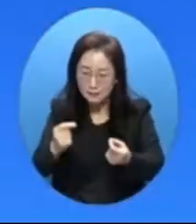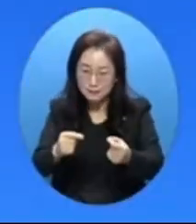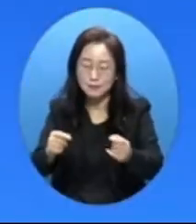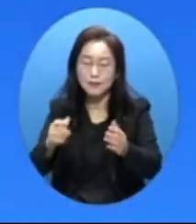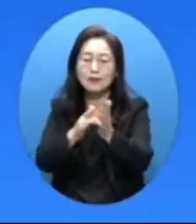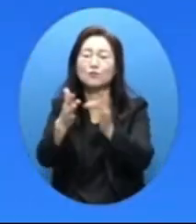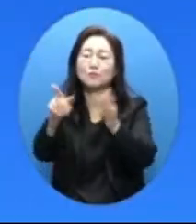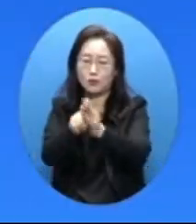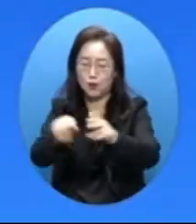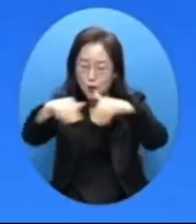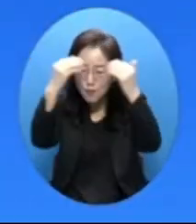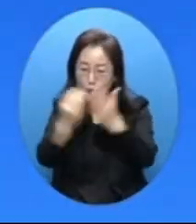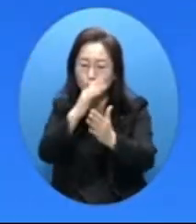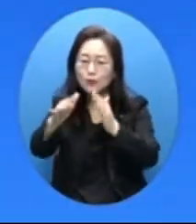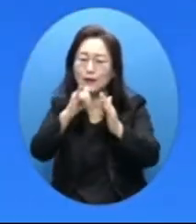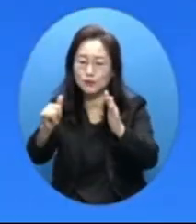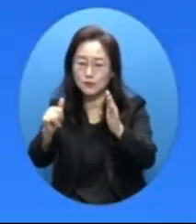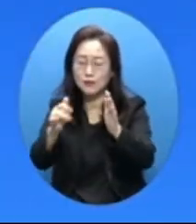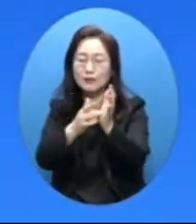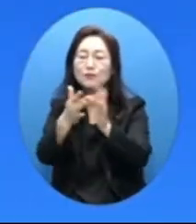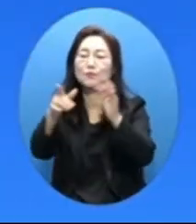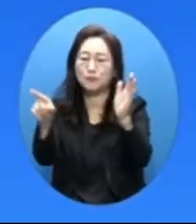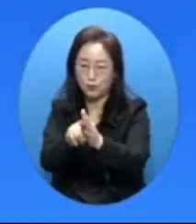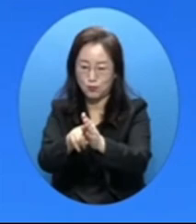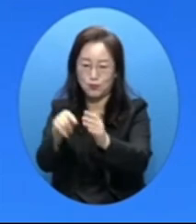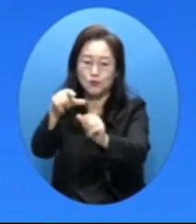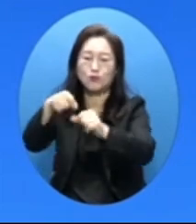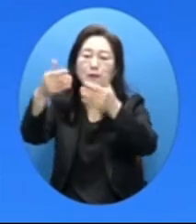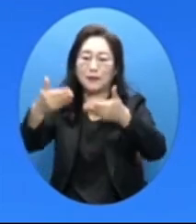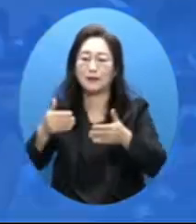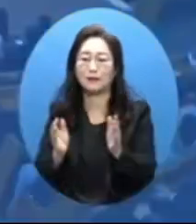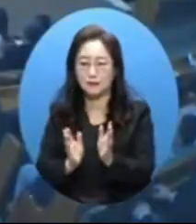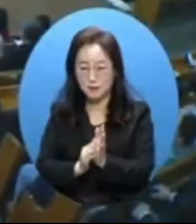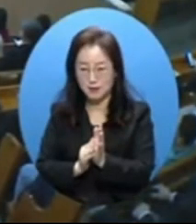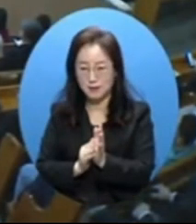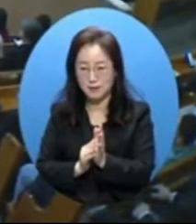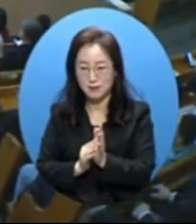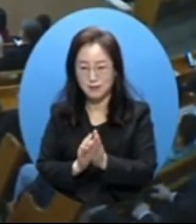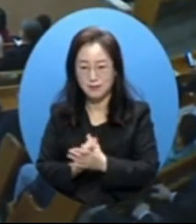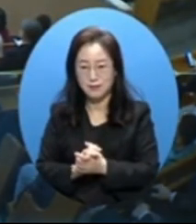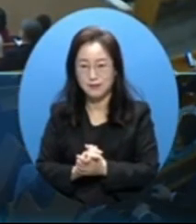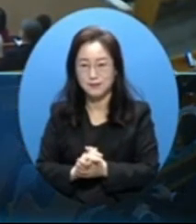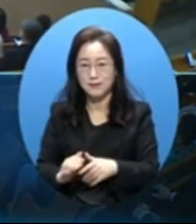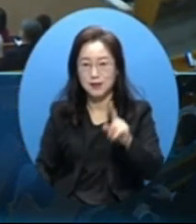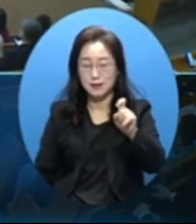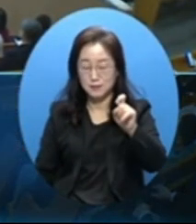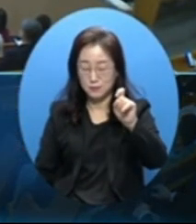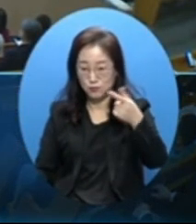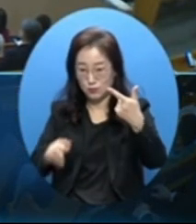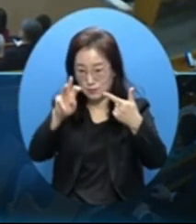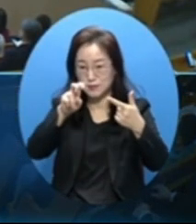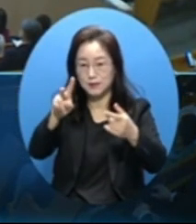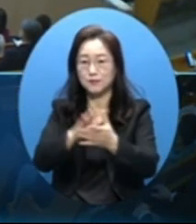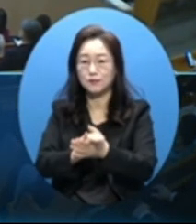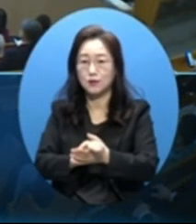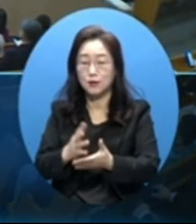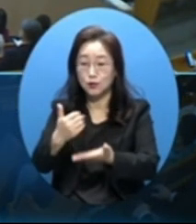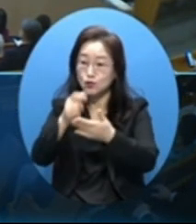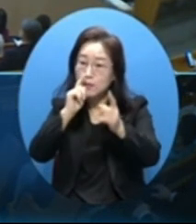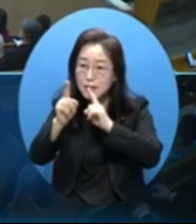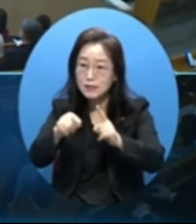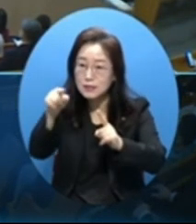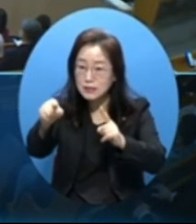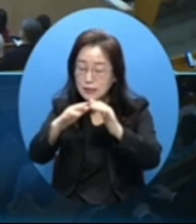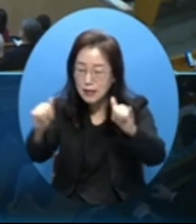가족이 예수를 믿어 구원을 받았습니다 16장 32절입니다 주의 말씀을 그 사람과